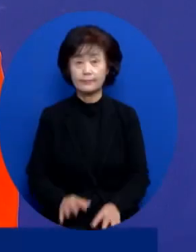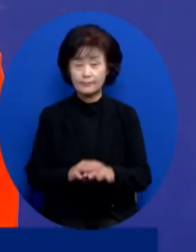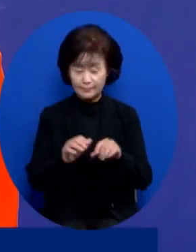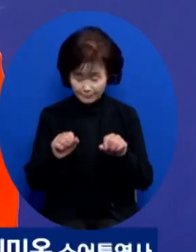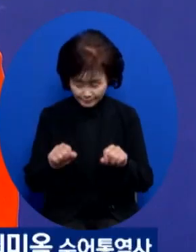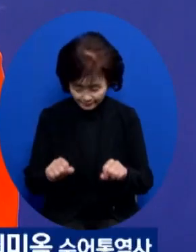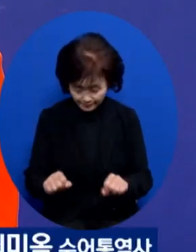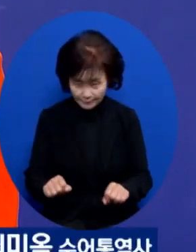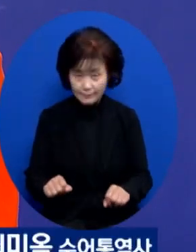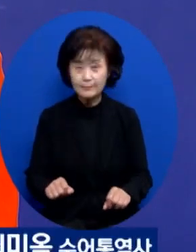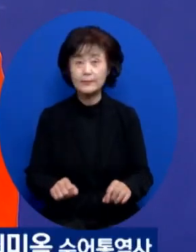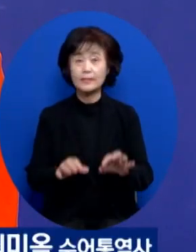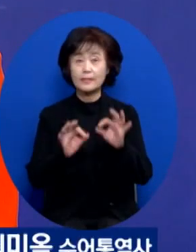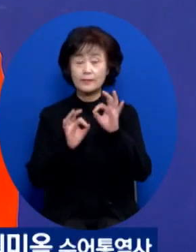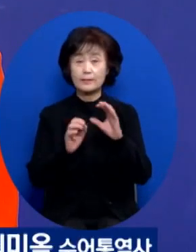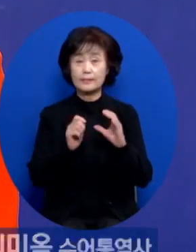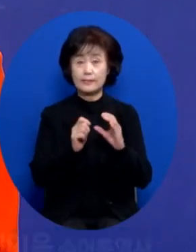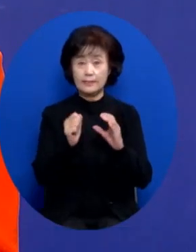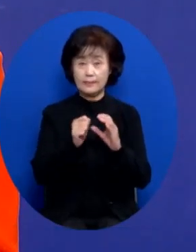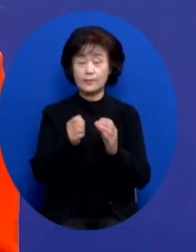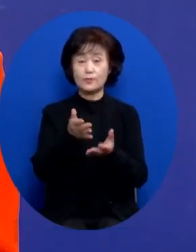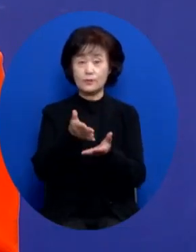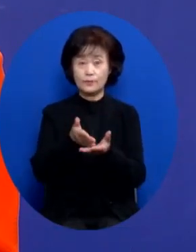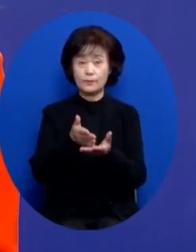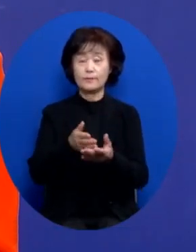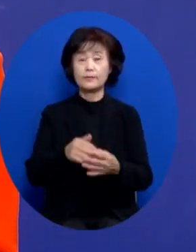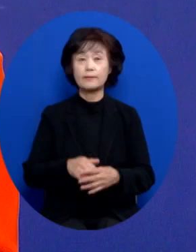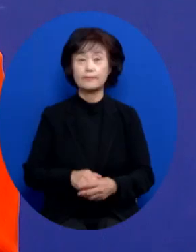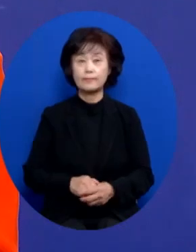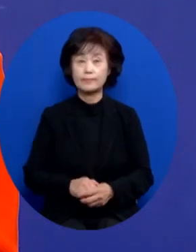시청자 여러분 안녕하십니까? 10월 10일 CTS 뉴스입니다.